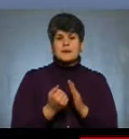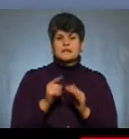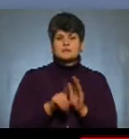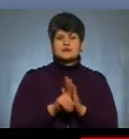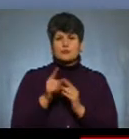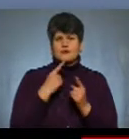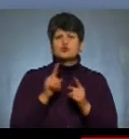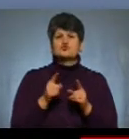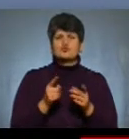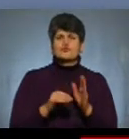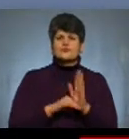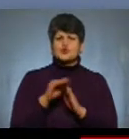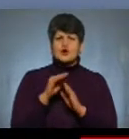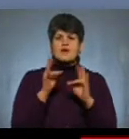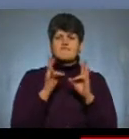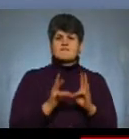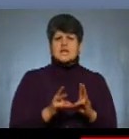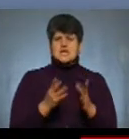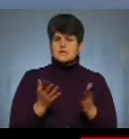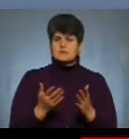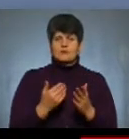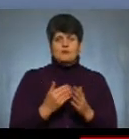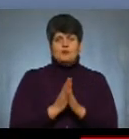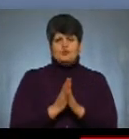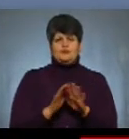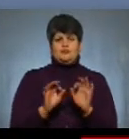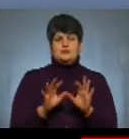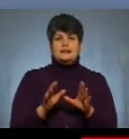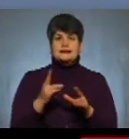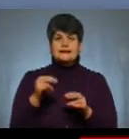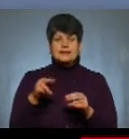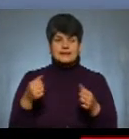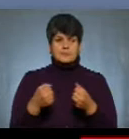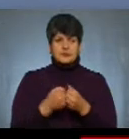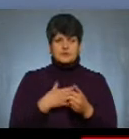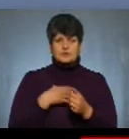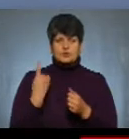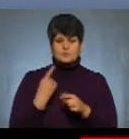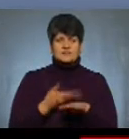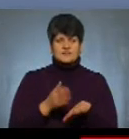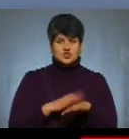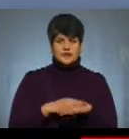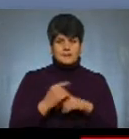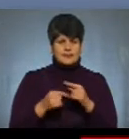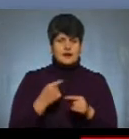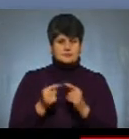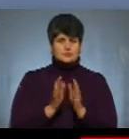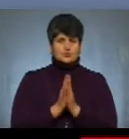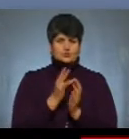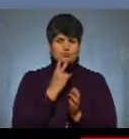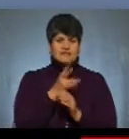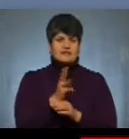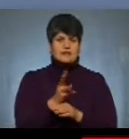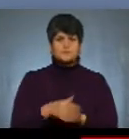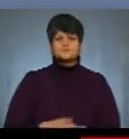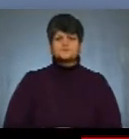про те, чому така висока аварійність, я пропоную ще прокоментувати дорожньо-транспортні пригоди в нашій області останні із важкими наслідками. Прошу показати нам